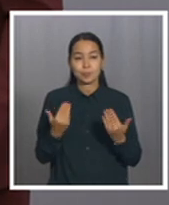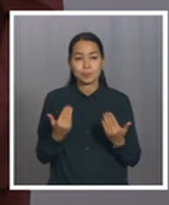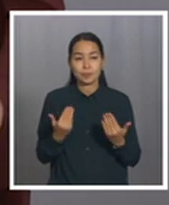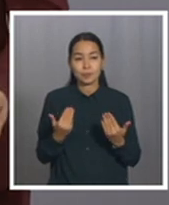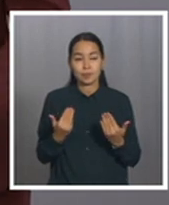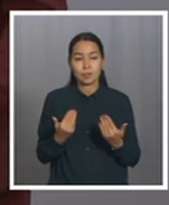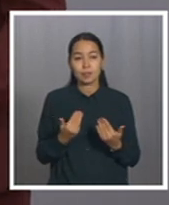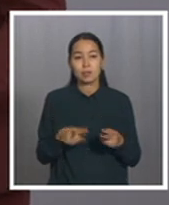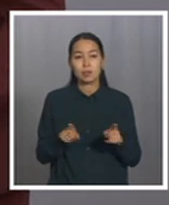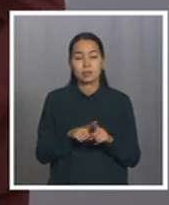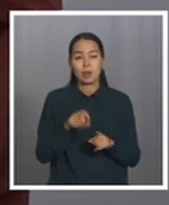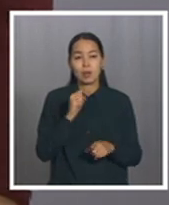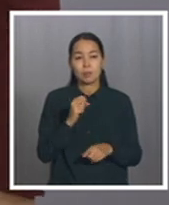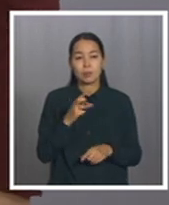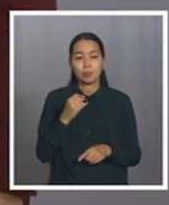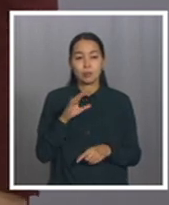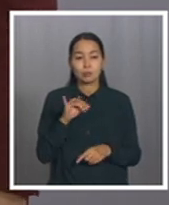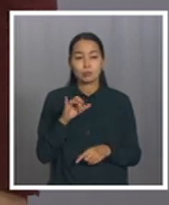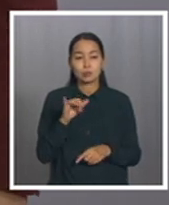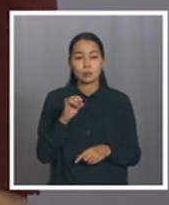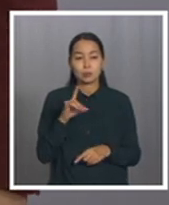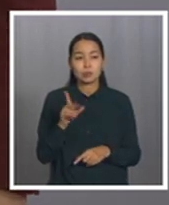үшін Ахмет Байтұрсынұлы кім?